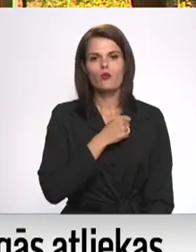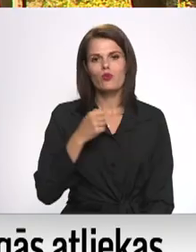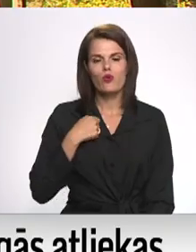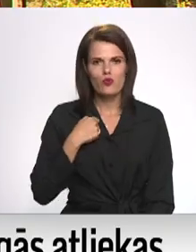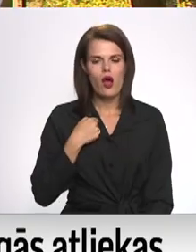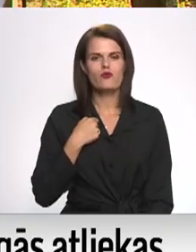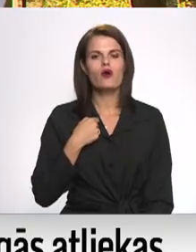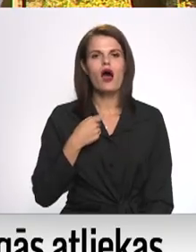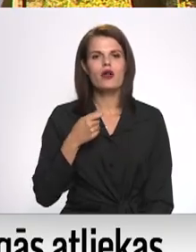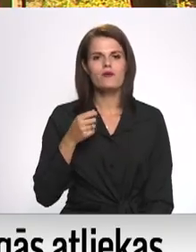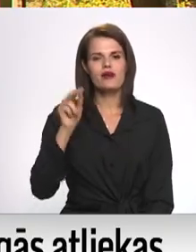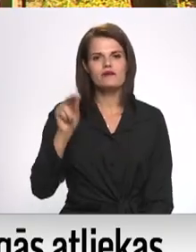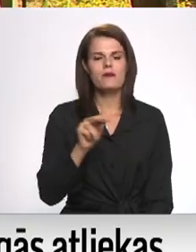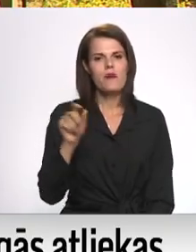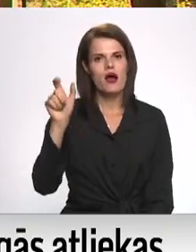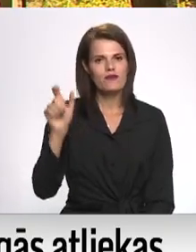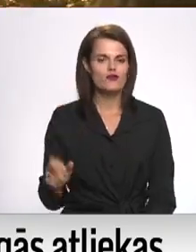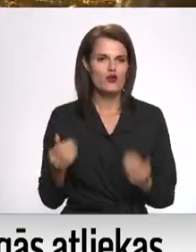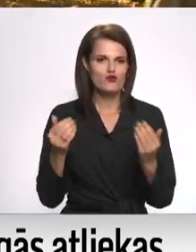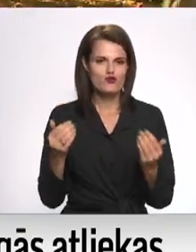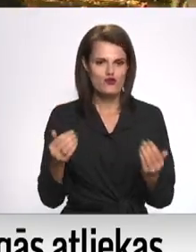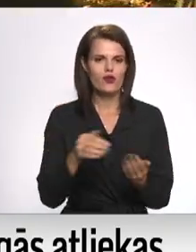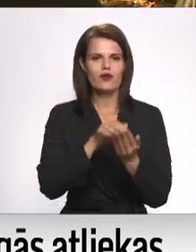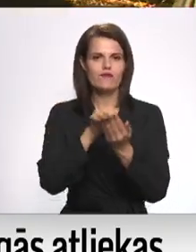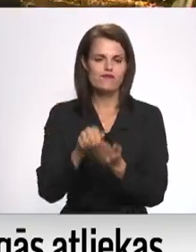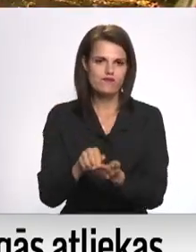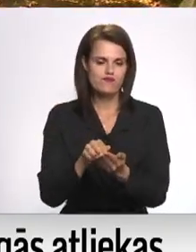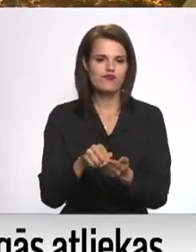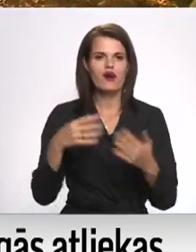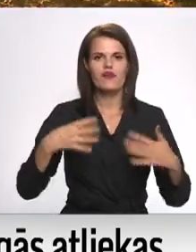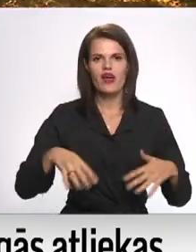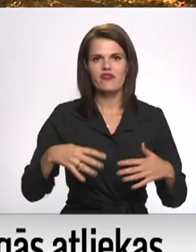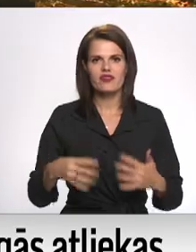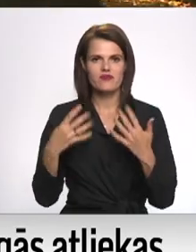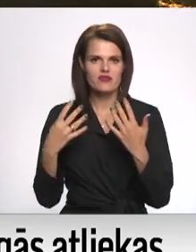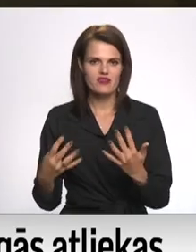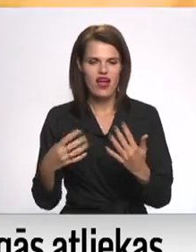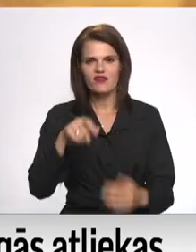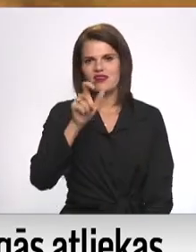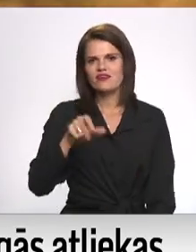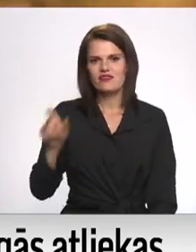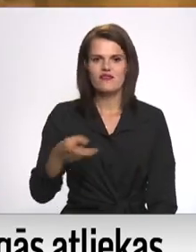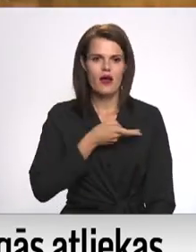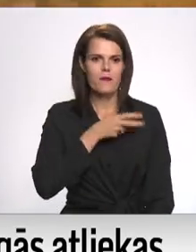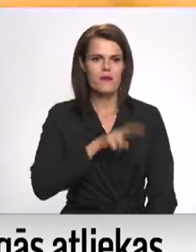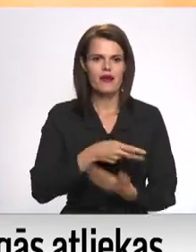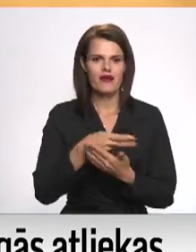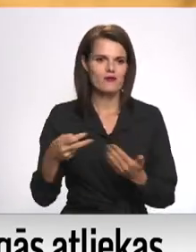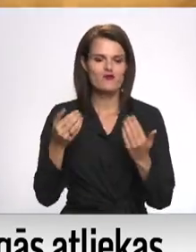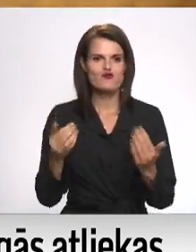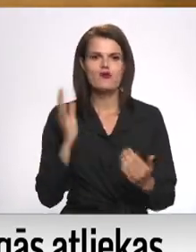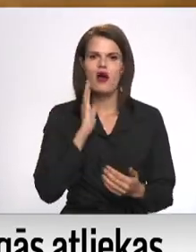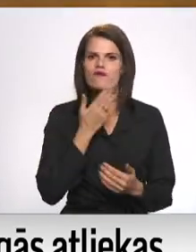Kravaļa dievvārdiem garnizona kapos šodien zemes klēpī guldītas 99 cilvēku mirstīgās atliekas, kas šovasar